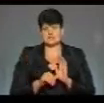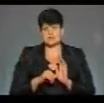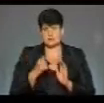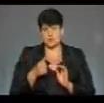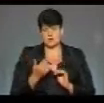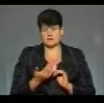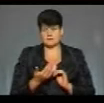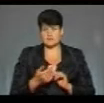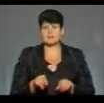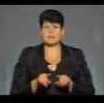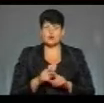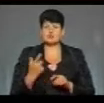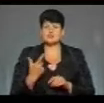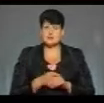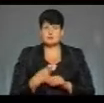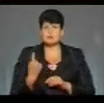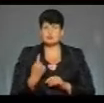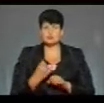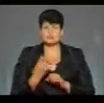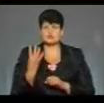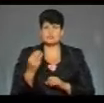років. Також щеплення в області зробили